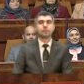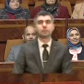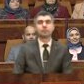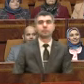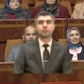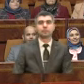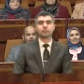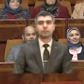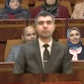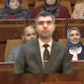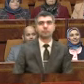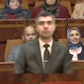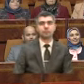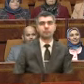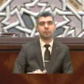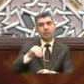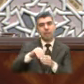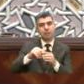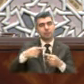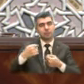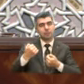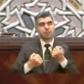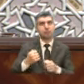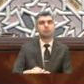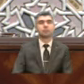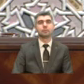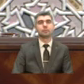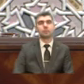تعقيب فريق الأصالة والمعاصرة، تفضلي السيدة النائبة.